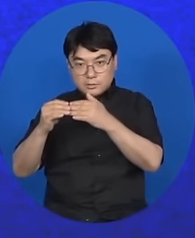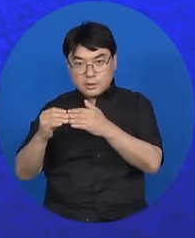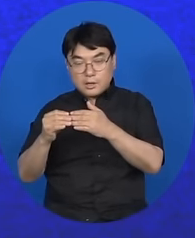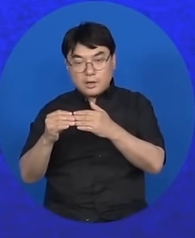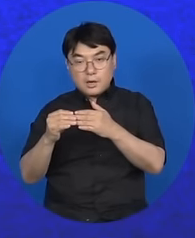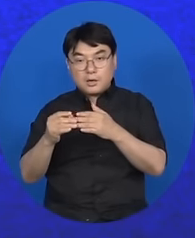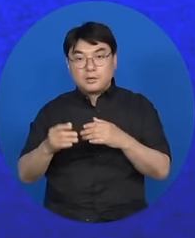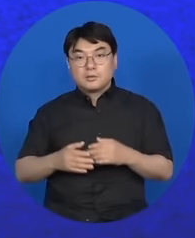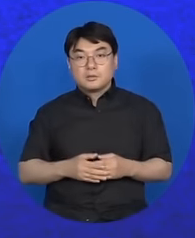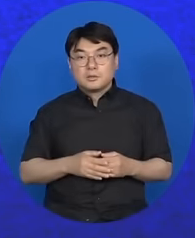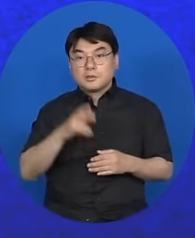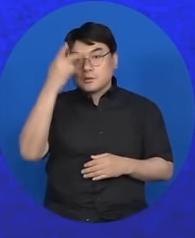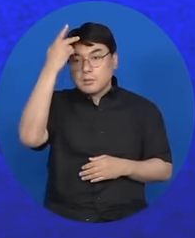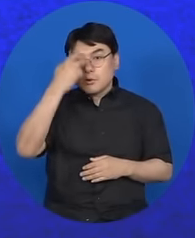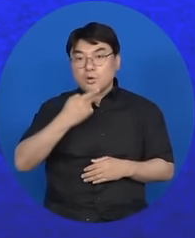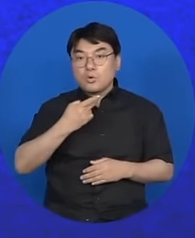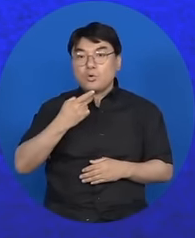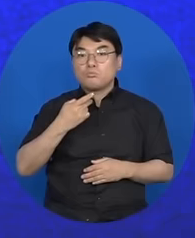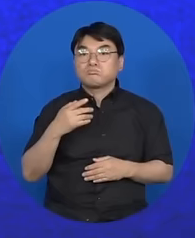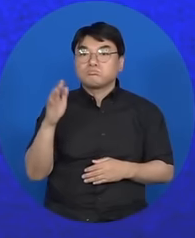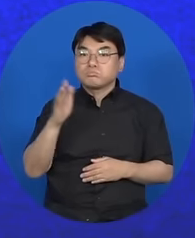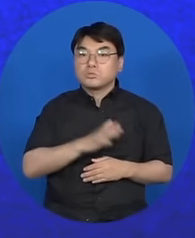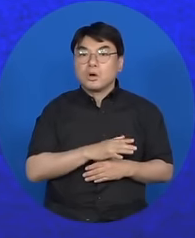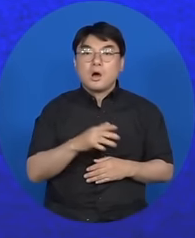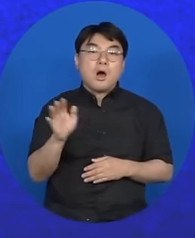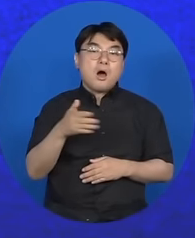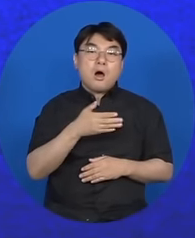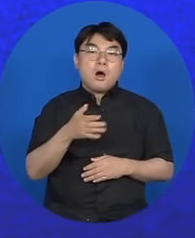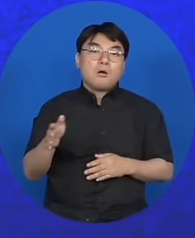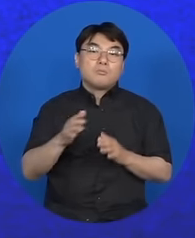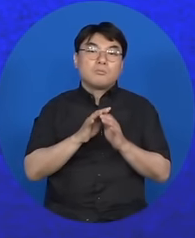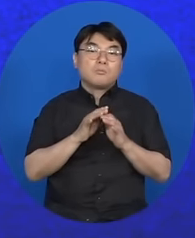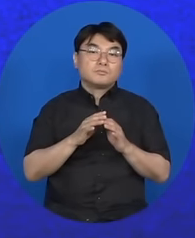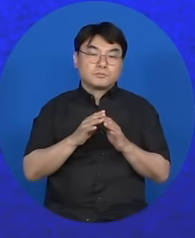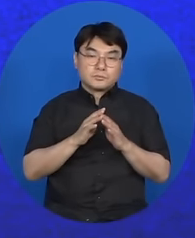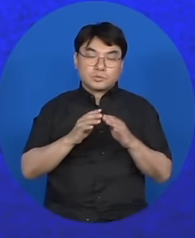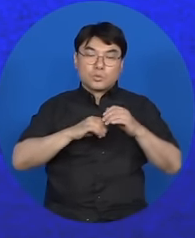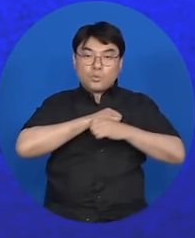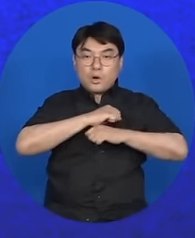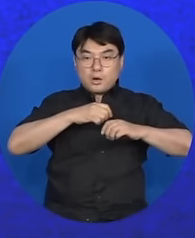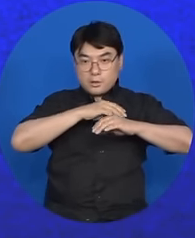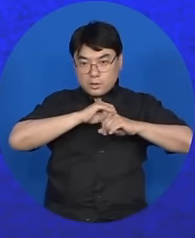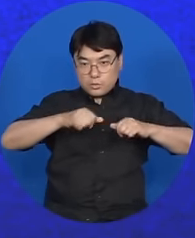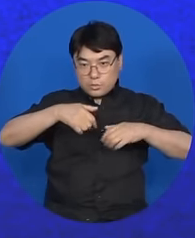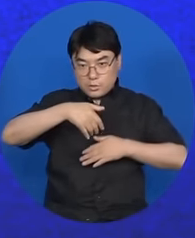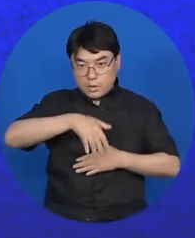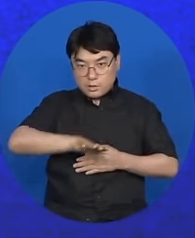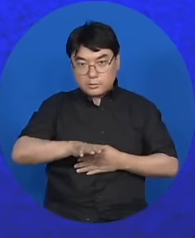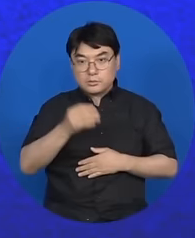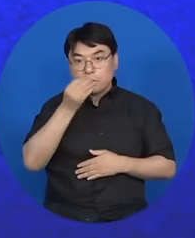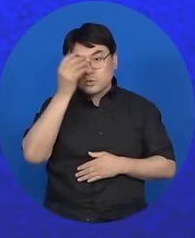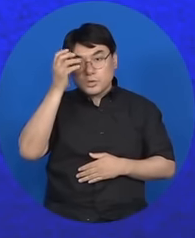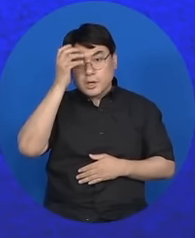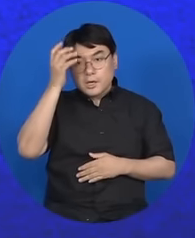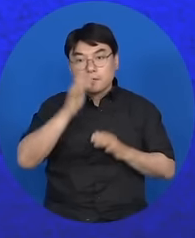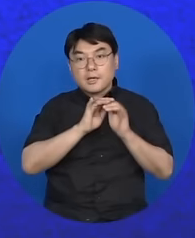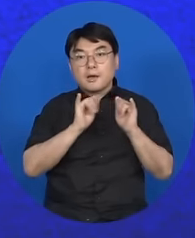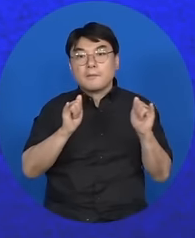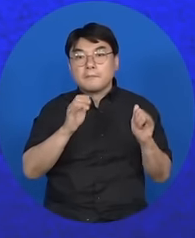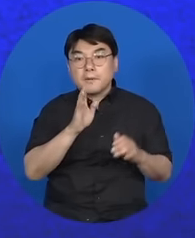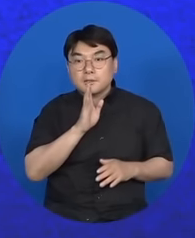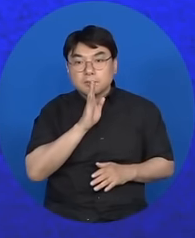주목받았던 사마리아에서 나와서 아무도 없는 광야랄지라도 가는 것이죠. 성령의 사람이었습니다. 그는